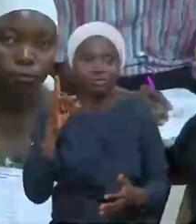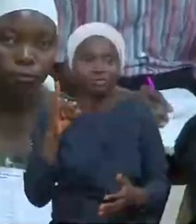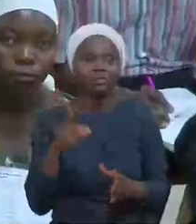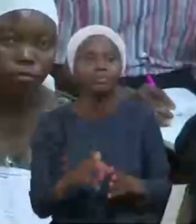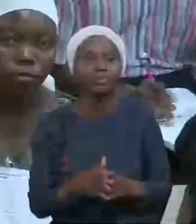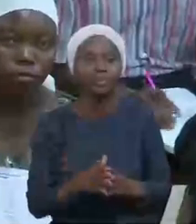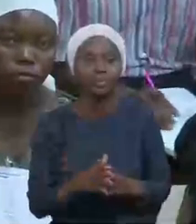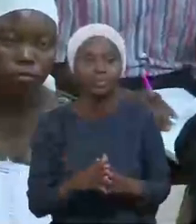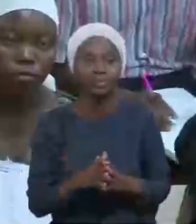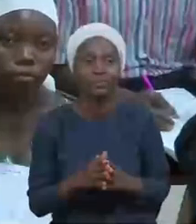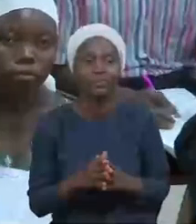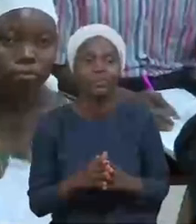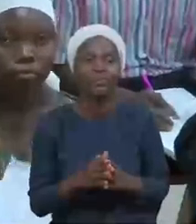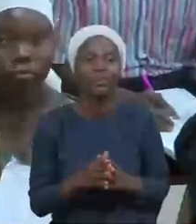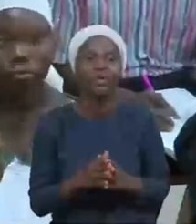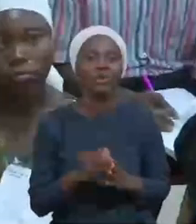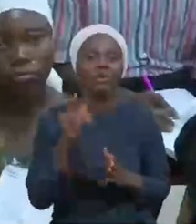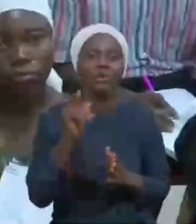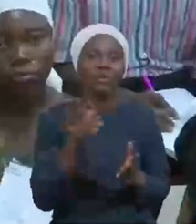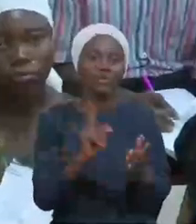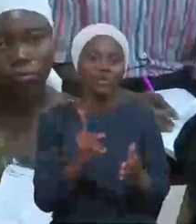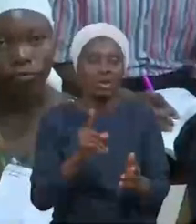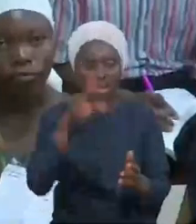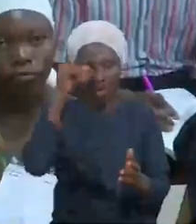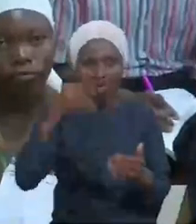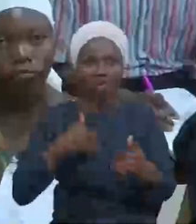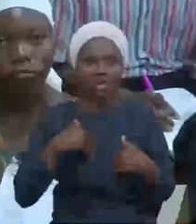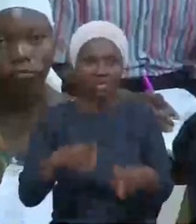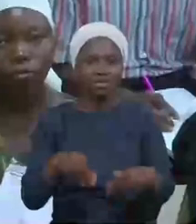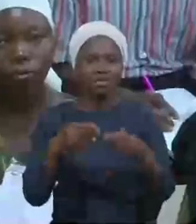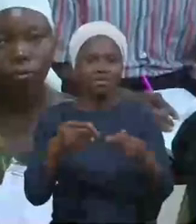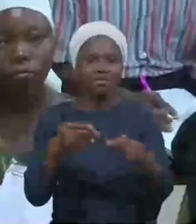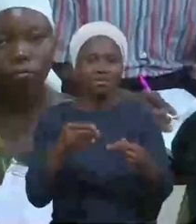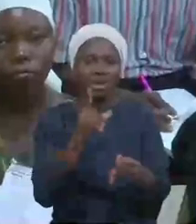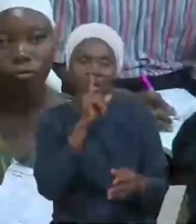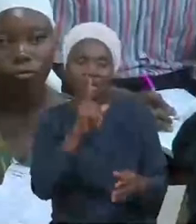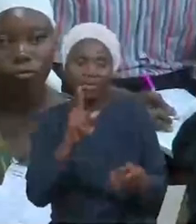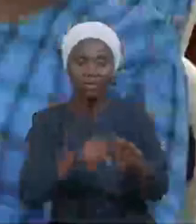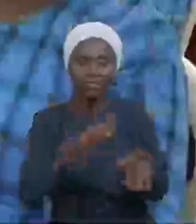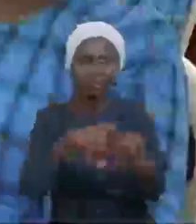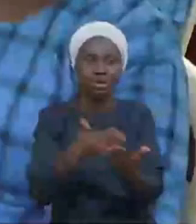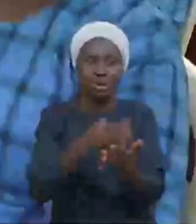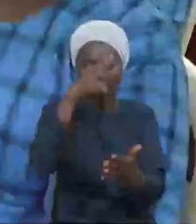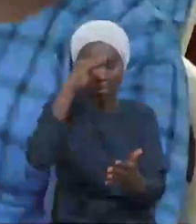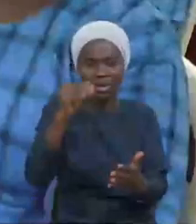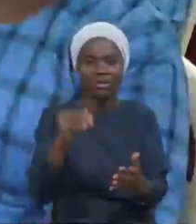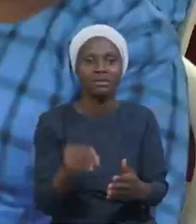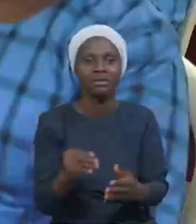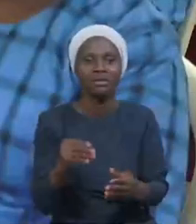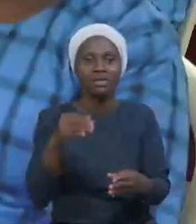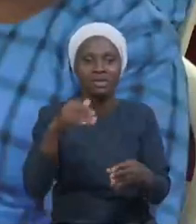certaine. Il a donné une preuve certaine à tous les hommes